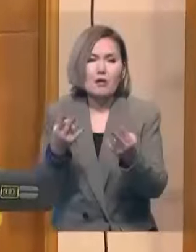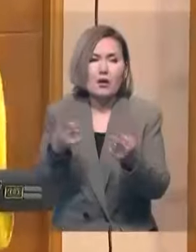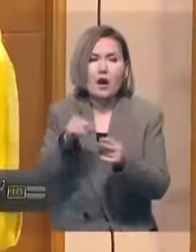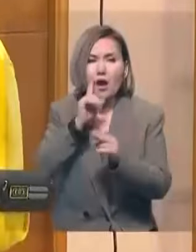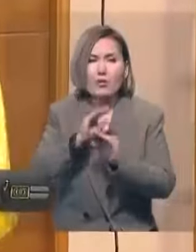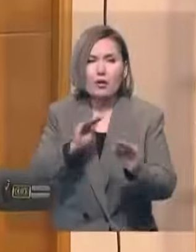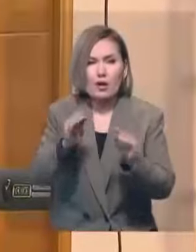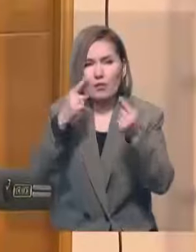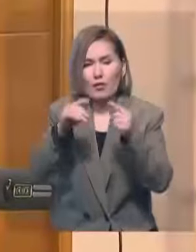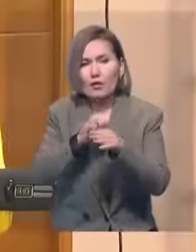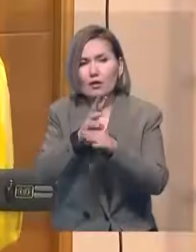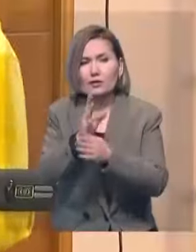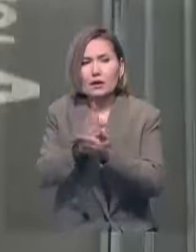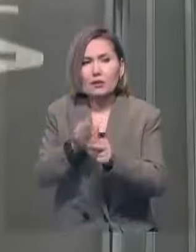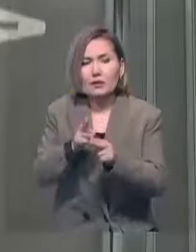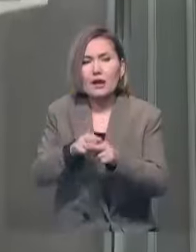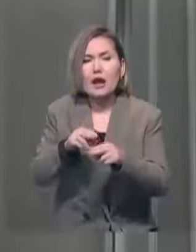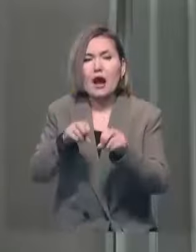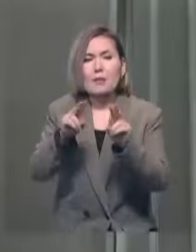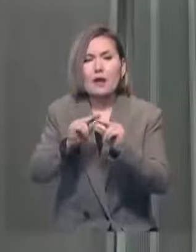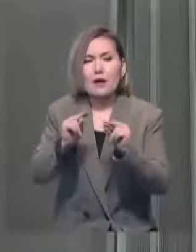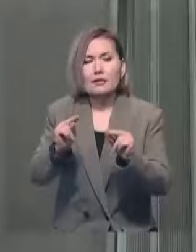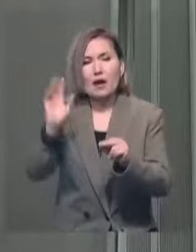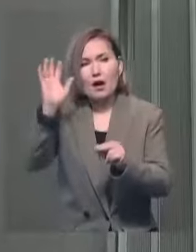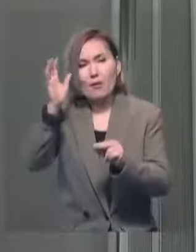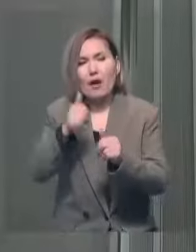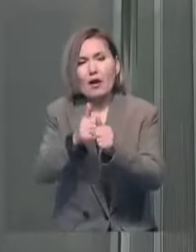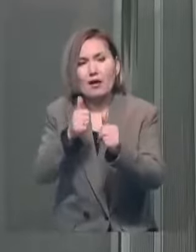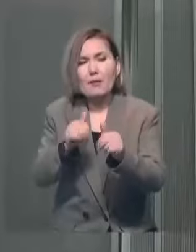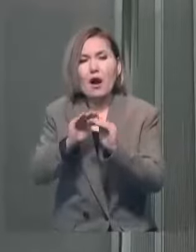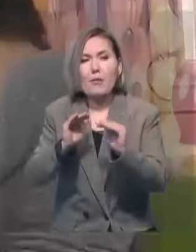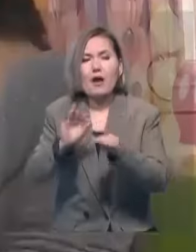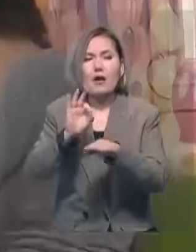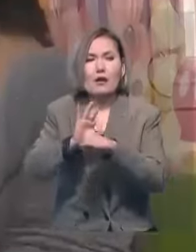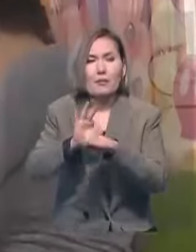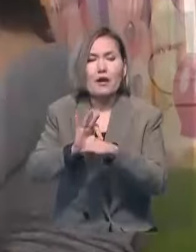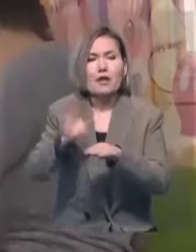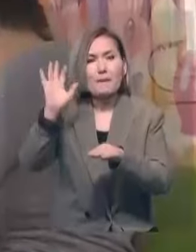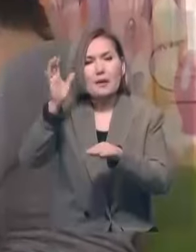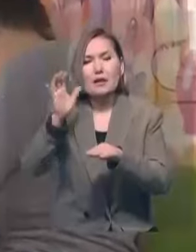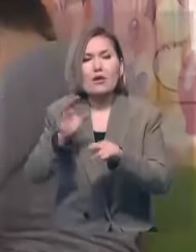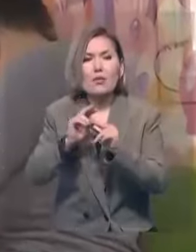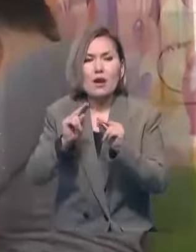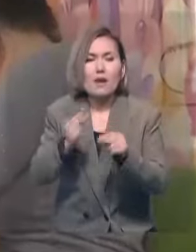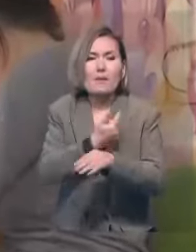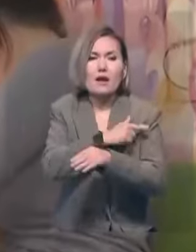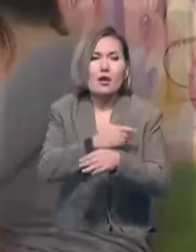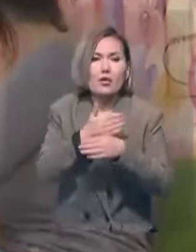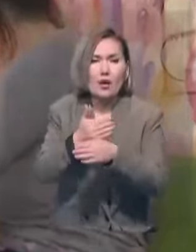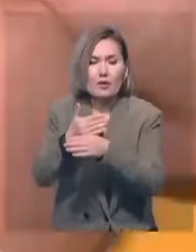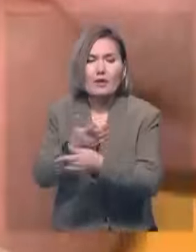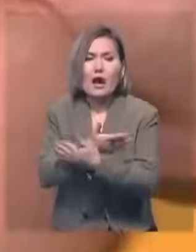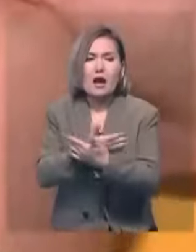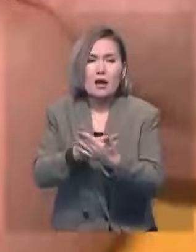қажетті құралдармен толық жабдықталған. Ондағы мамандар ақыл-ой кемістігі барларға педагогикалық, психологиялық, медициналық көмек